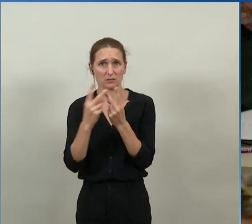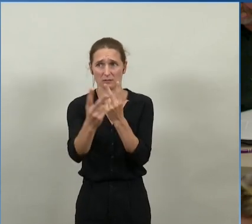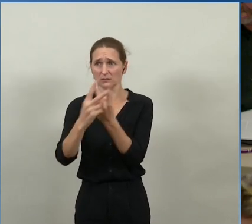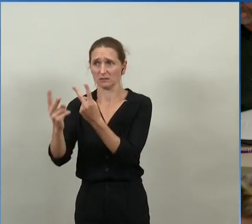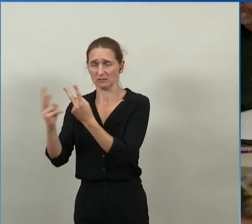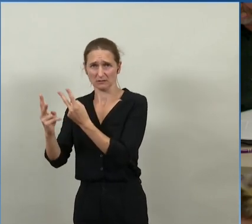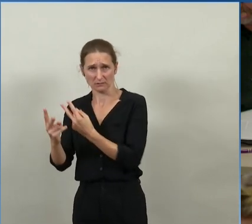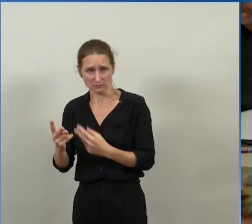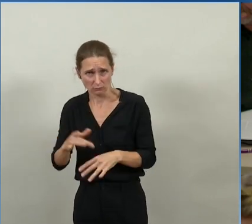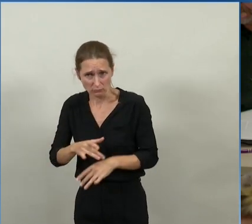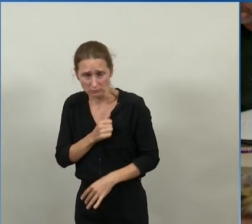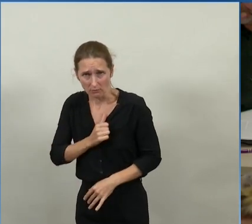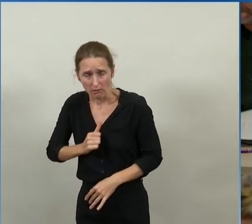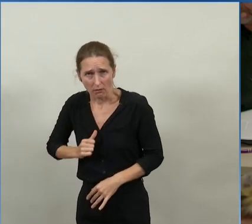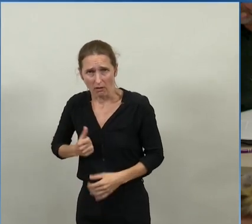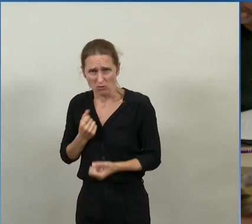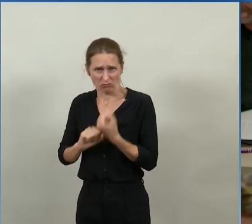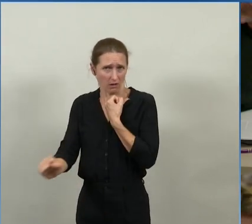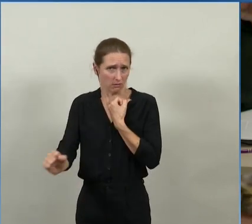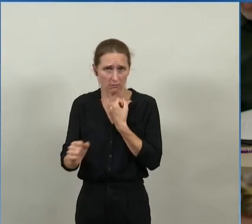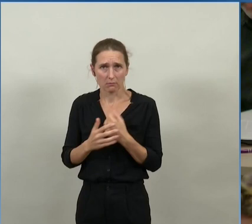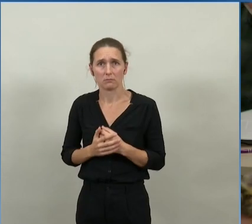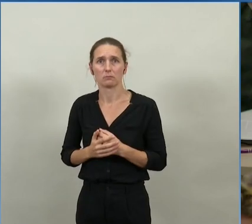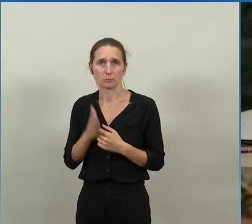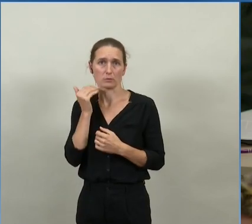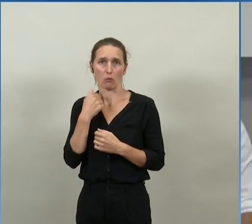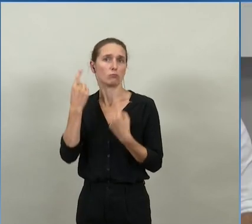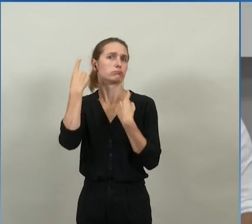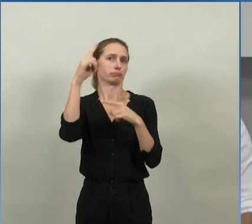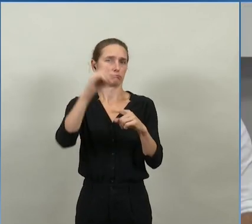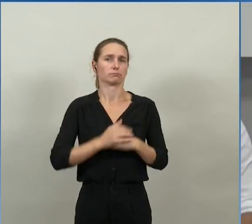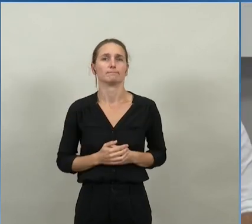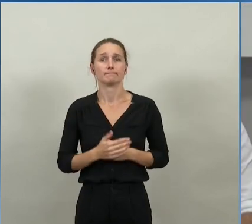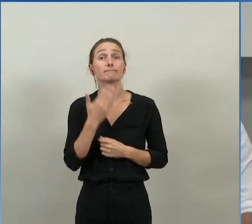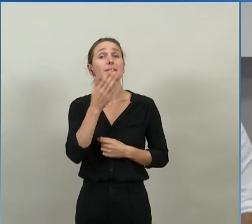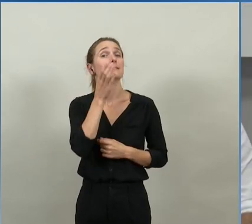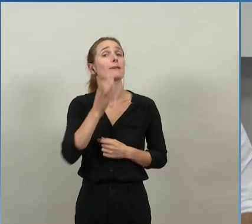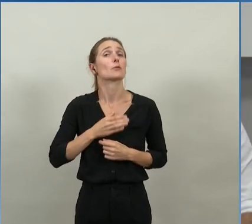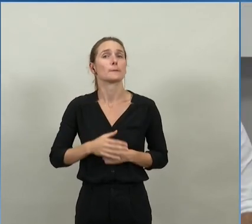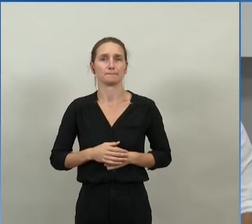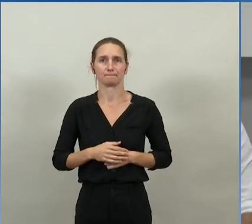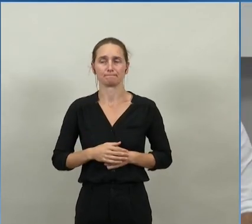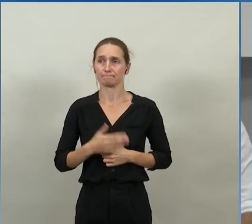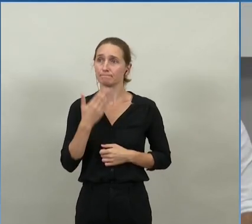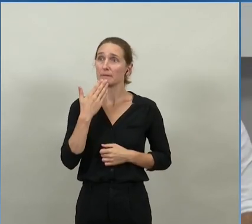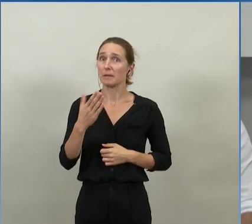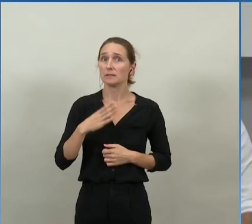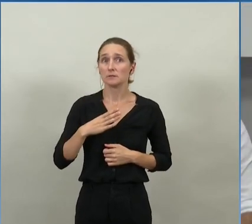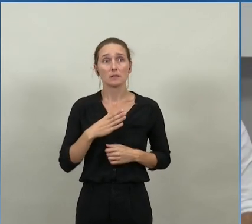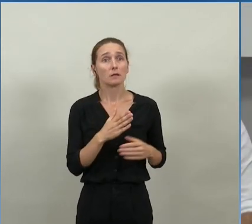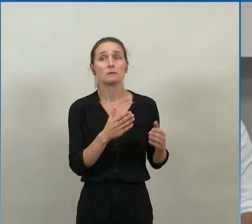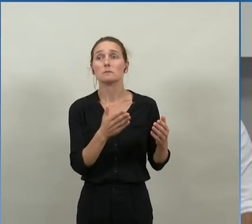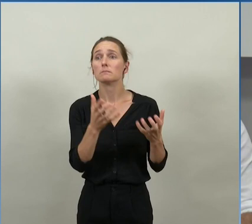les amp je vous remercie de votre attention merci y a-t-il des demandes de prise de parole sur ce V